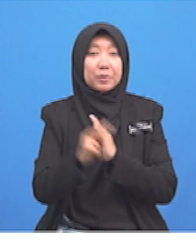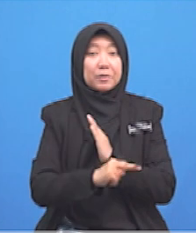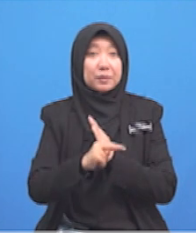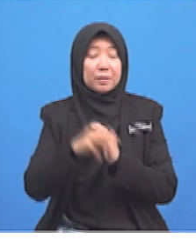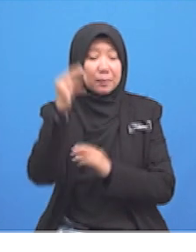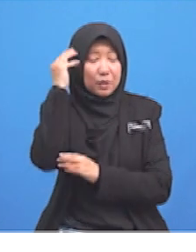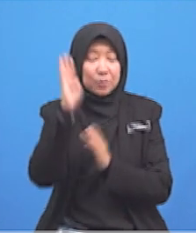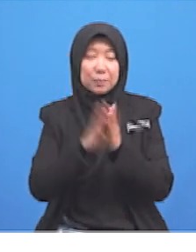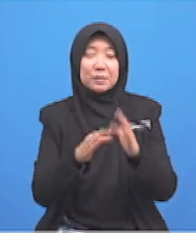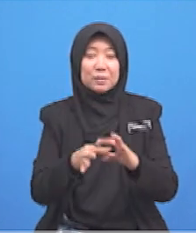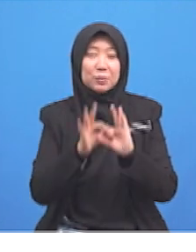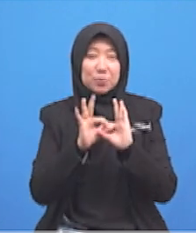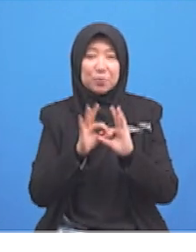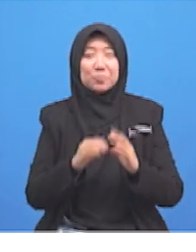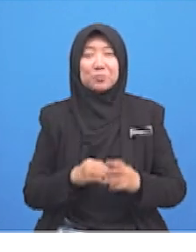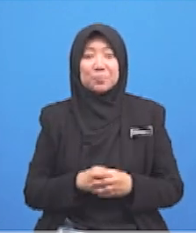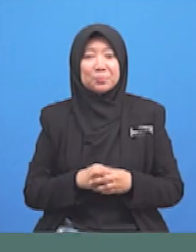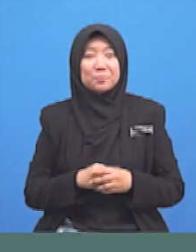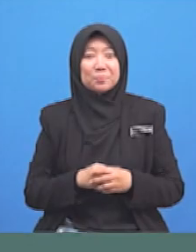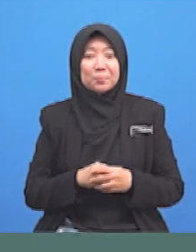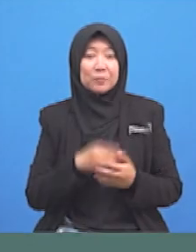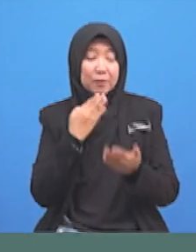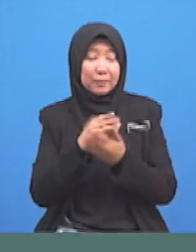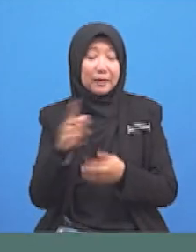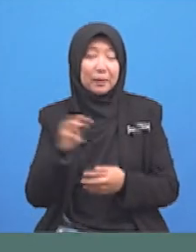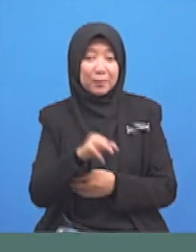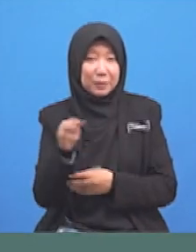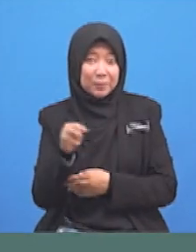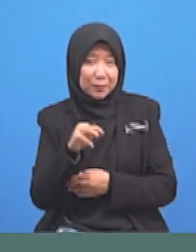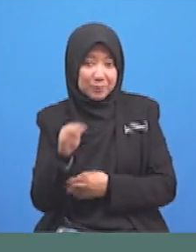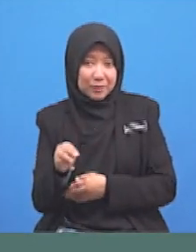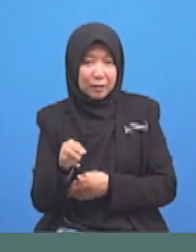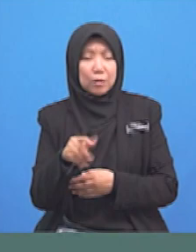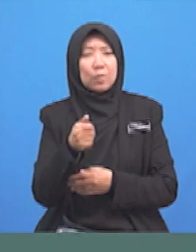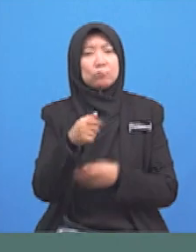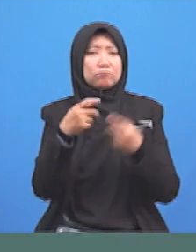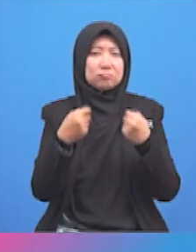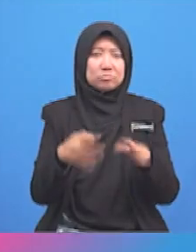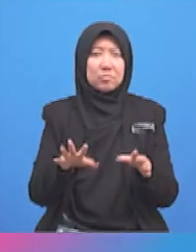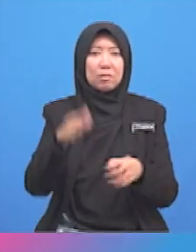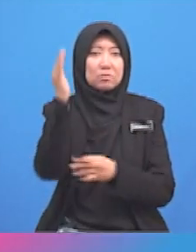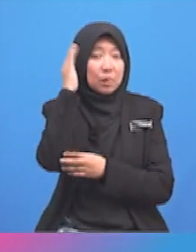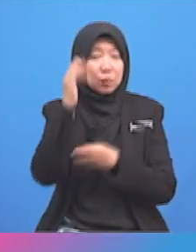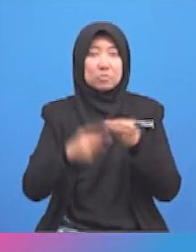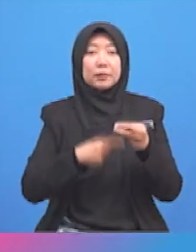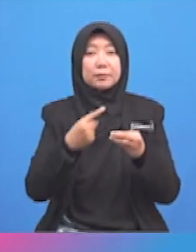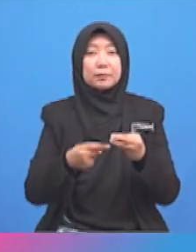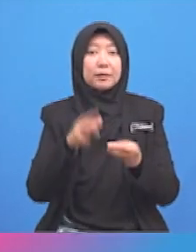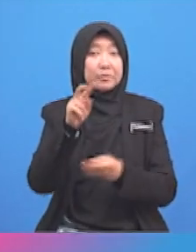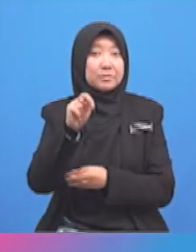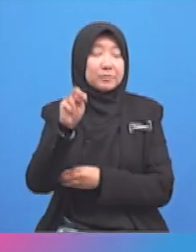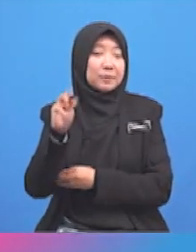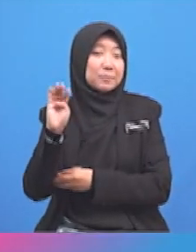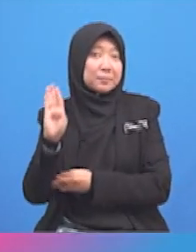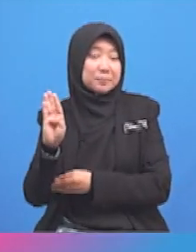negeri-negeri Melayu Bersekutu. Baiklah murid-murid, kamu telah pun mengetahui tentang negeri-negeri